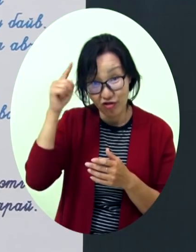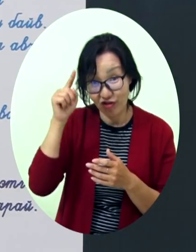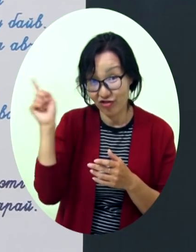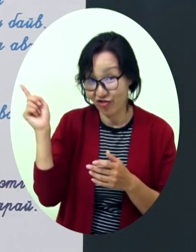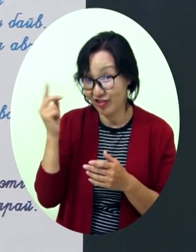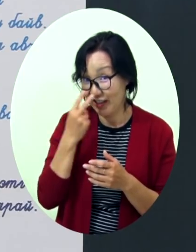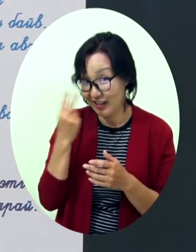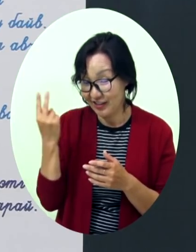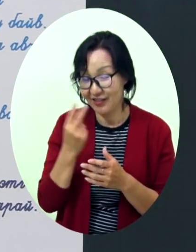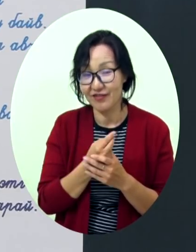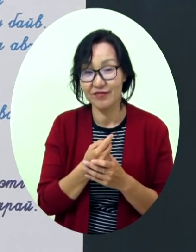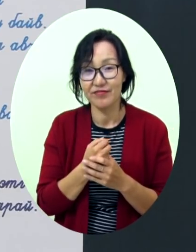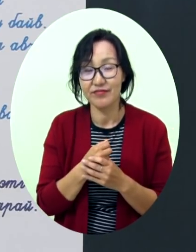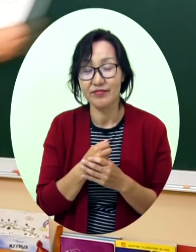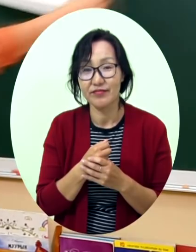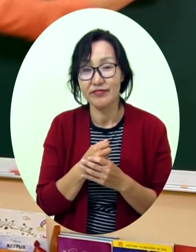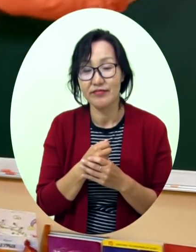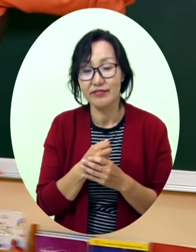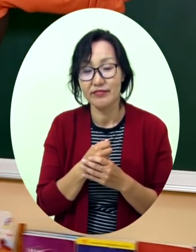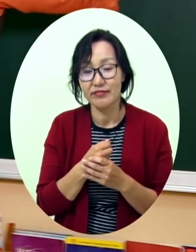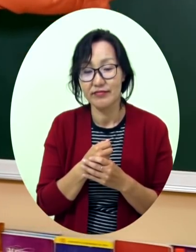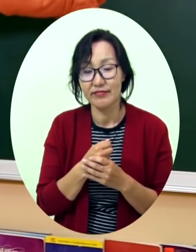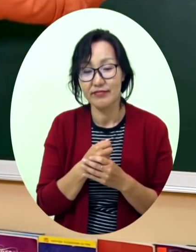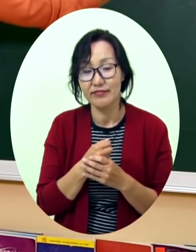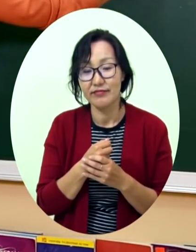Батын зохиосон ихийг бүгдээрээ эндээс харъя.